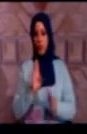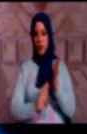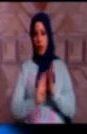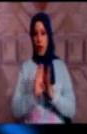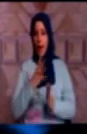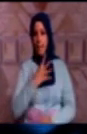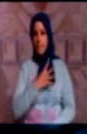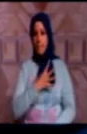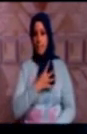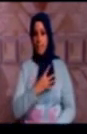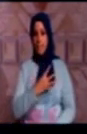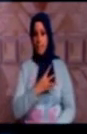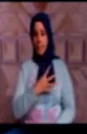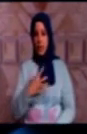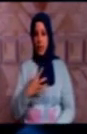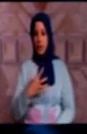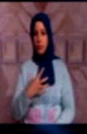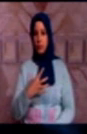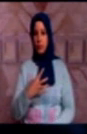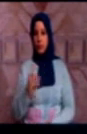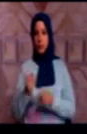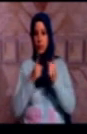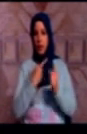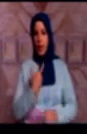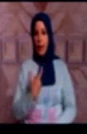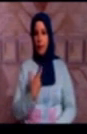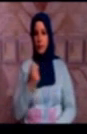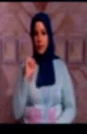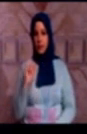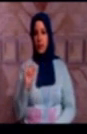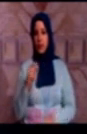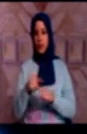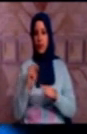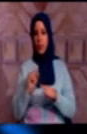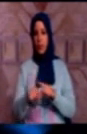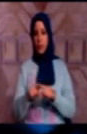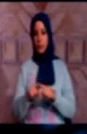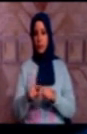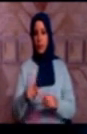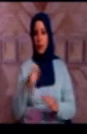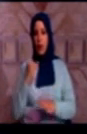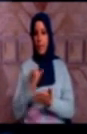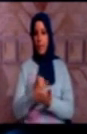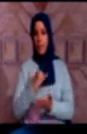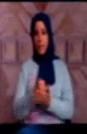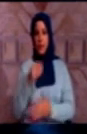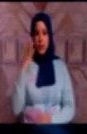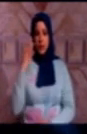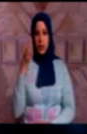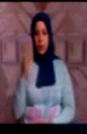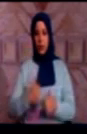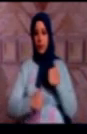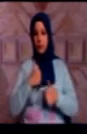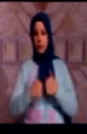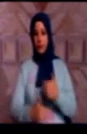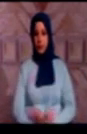اربعين الى خمسين سؤال في الماده بنظام صح او غلط او اختار الاجابه الصحيحه ده